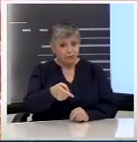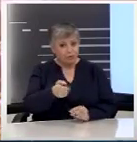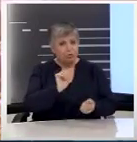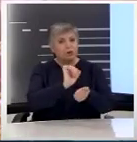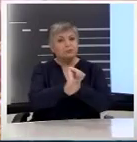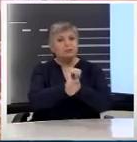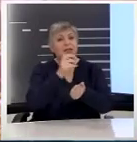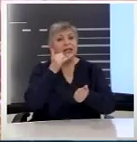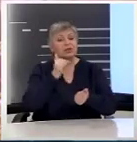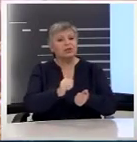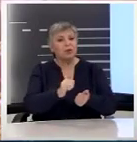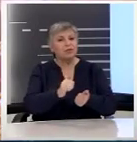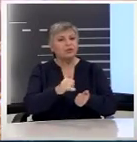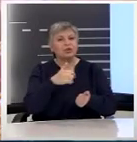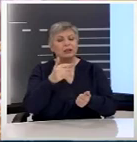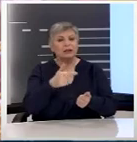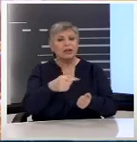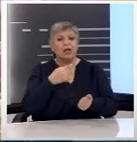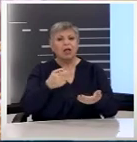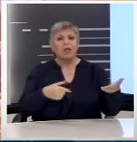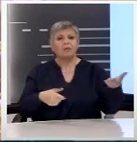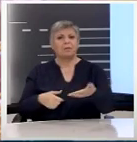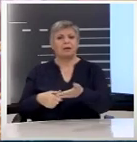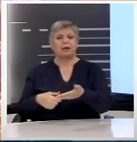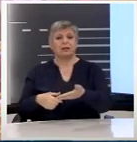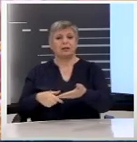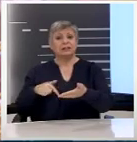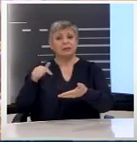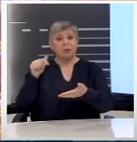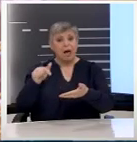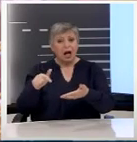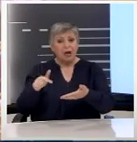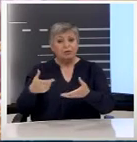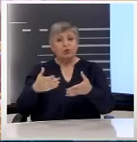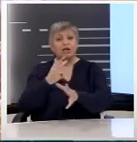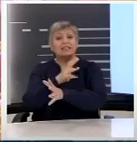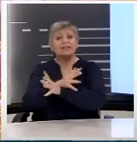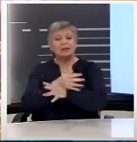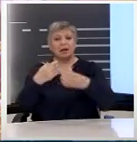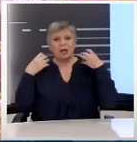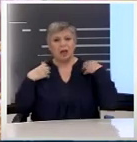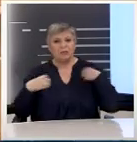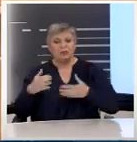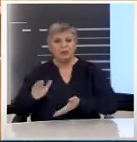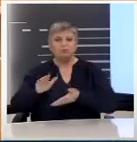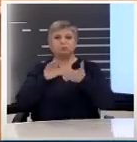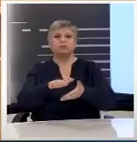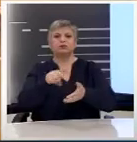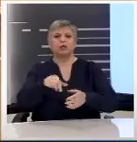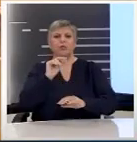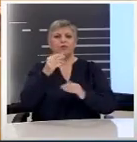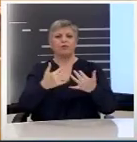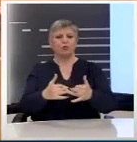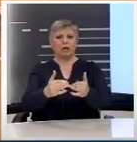Βουλή ή ο προϊστάμενος του ναυτοδικείου. Δεν καταλαβαίνετε τα στοιχειώδη? Δεν καταλαβαίνετε τα στοιχειώδη? Δεν είχε